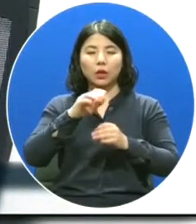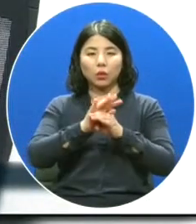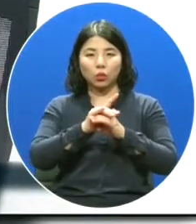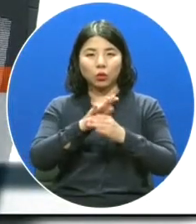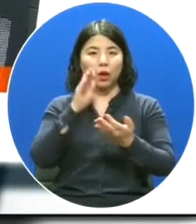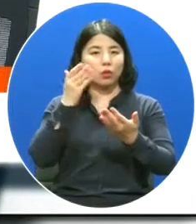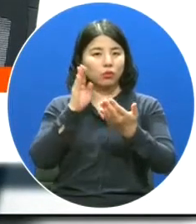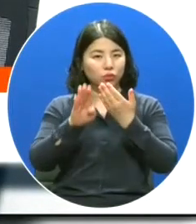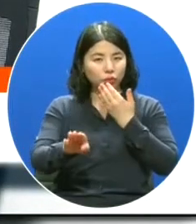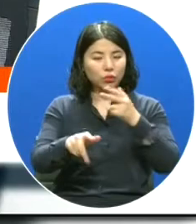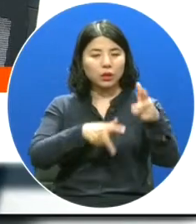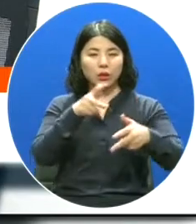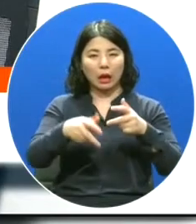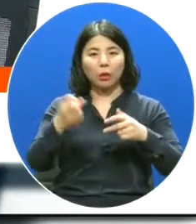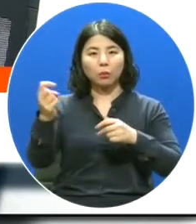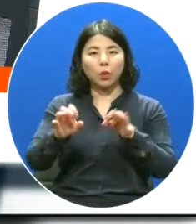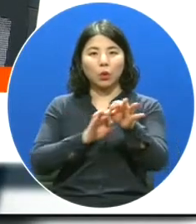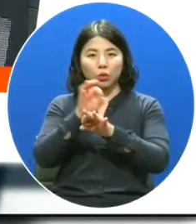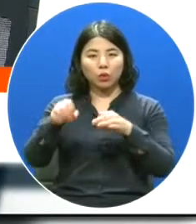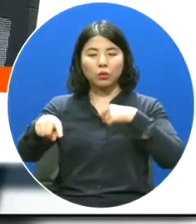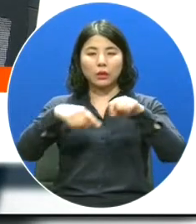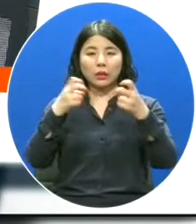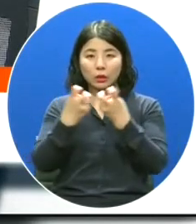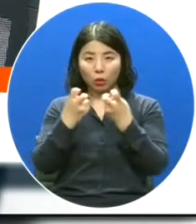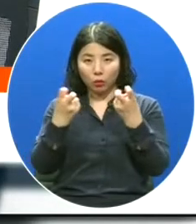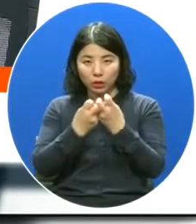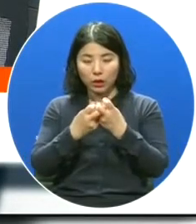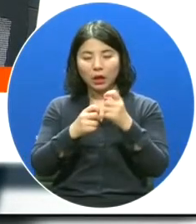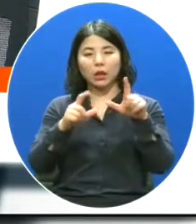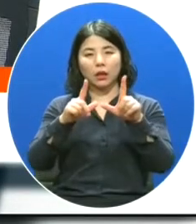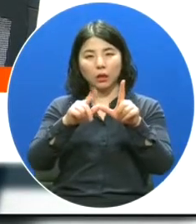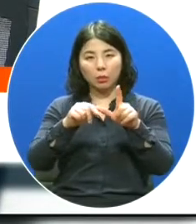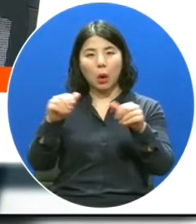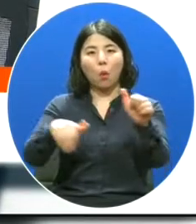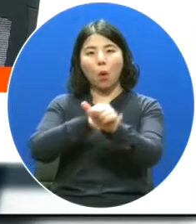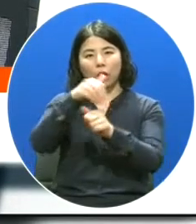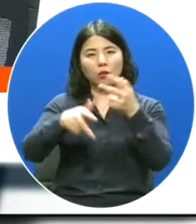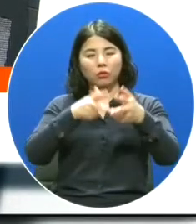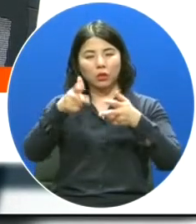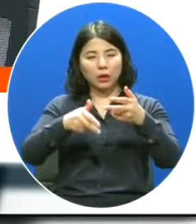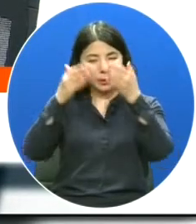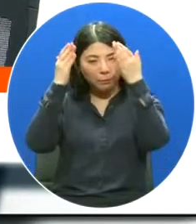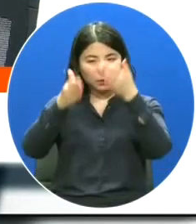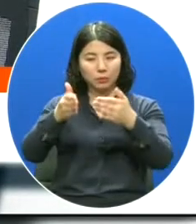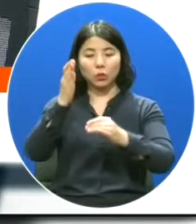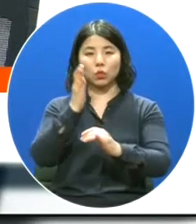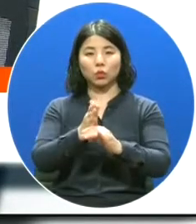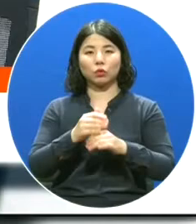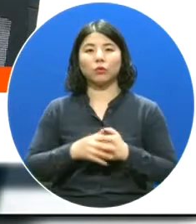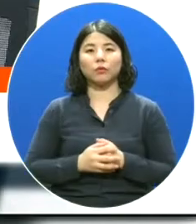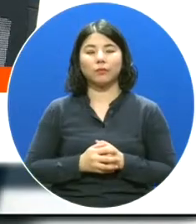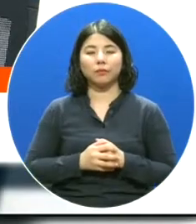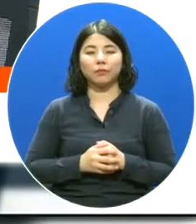코로나 시책의 일환으로 그리고 경제 정책의 일환으로 환경 산업 육성을 중시하고 있습니다.